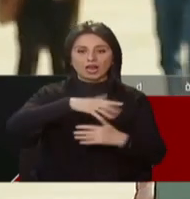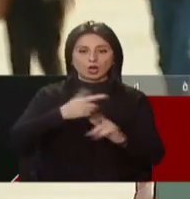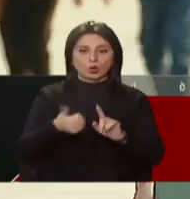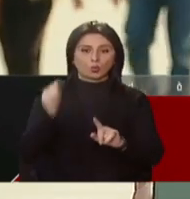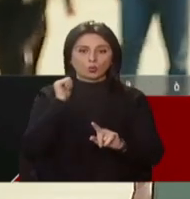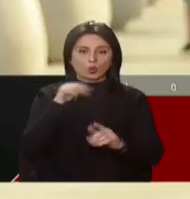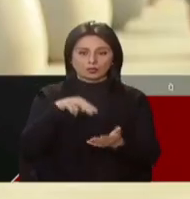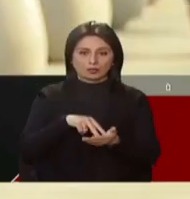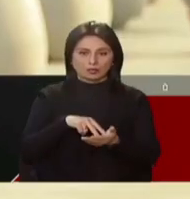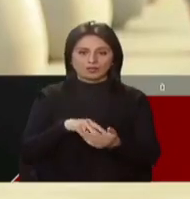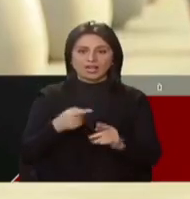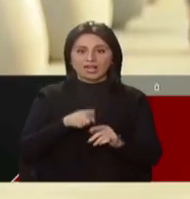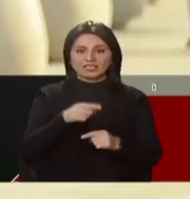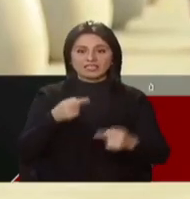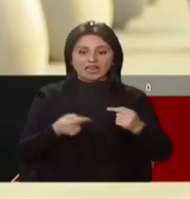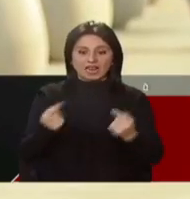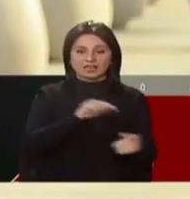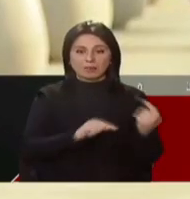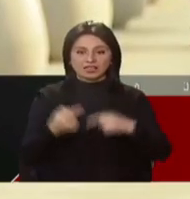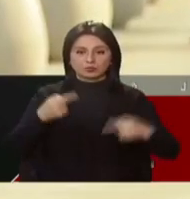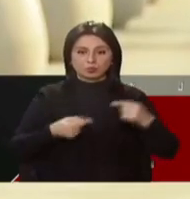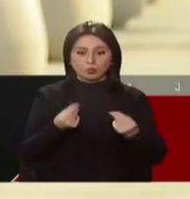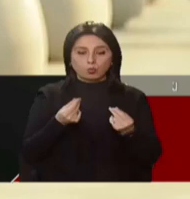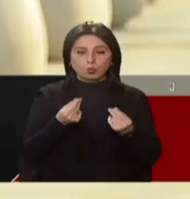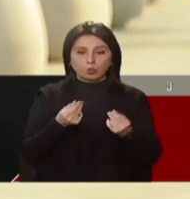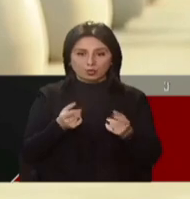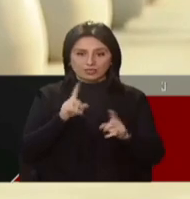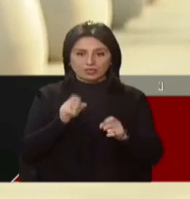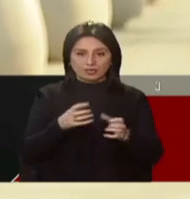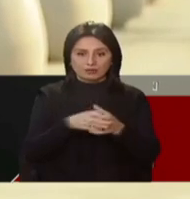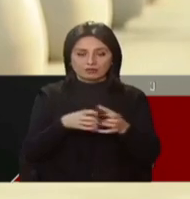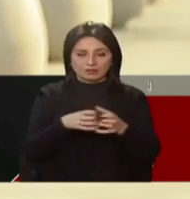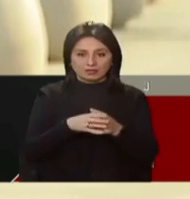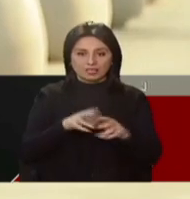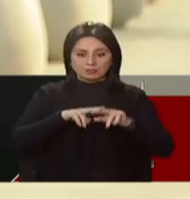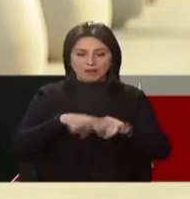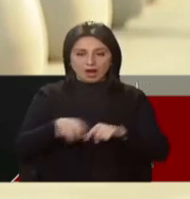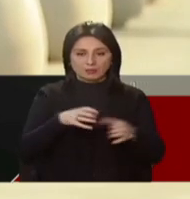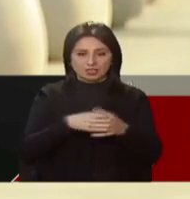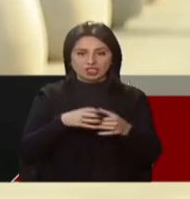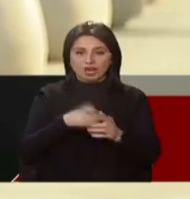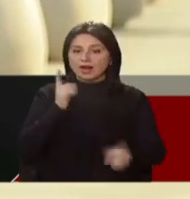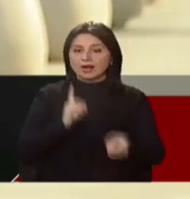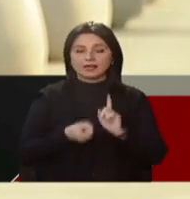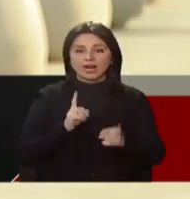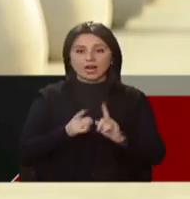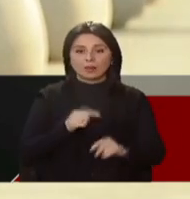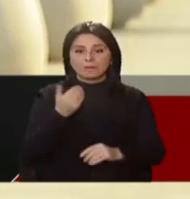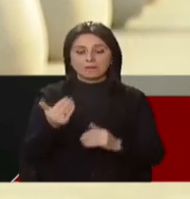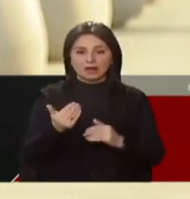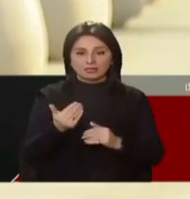უკან დგას. ისინი ებრძვიან ერთმანეთს ფულისა და გავლენისათვის პარტიის შიგნით. რეალურად